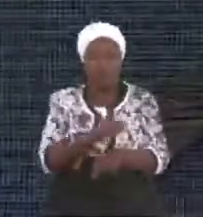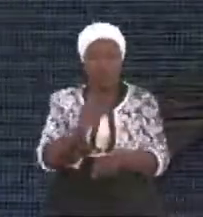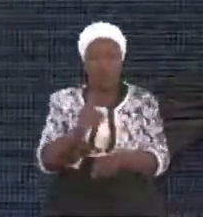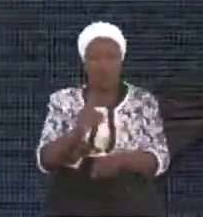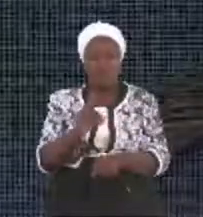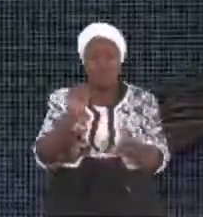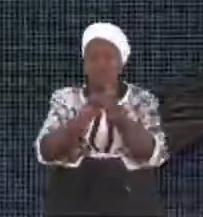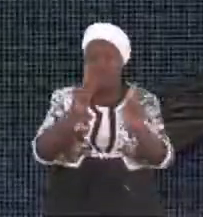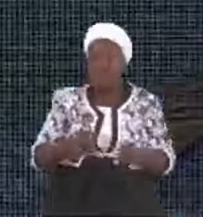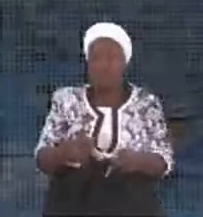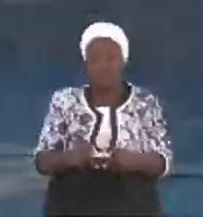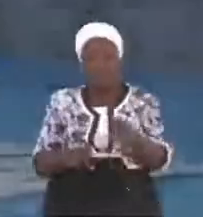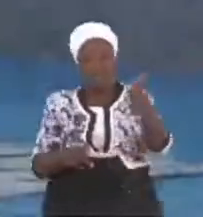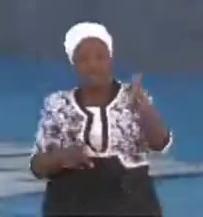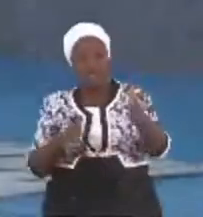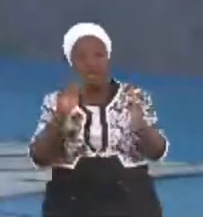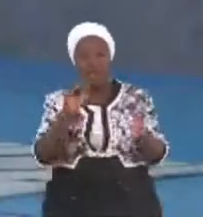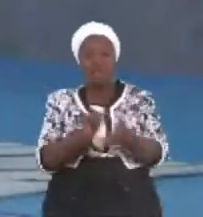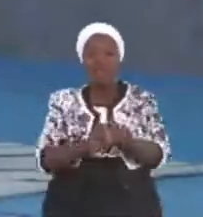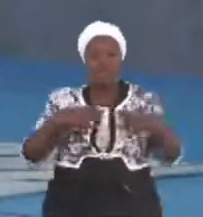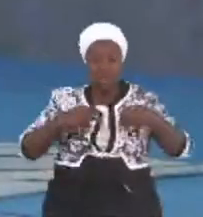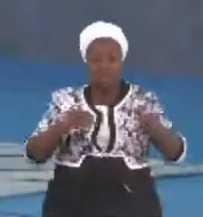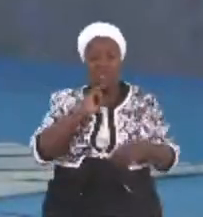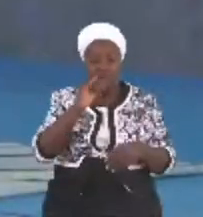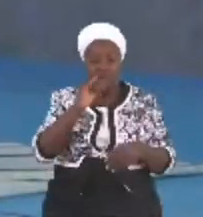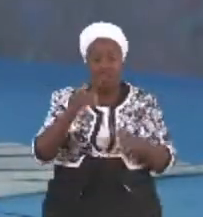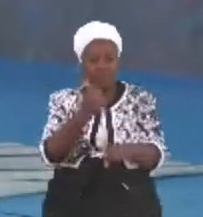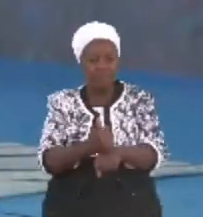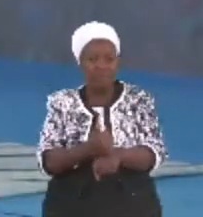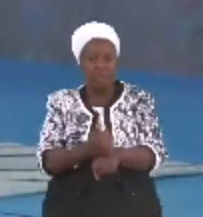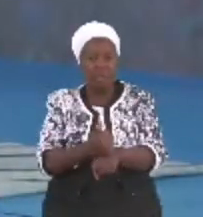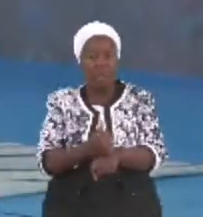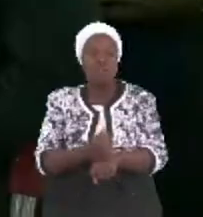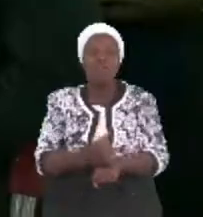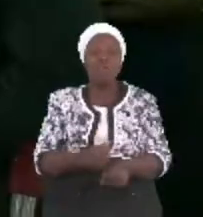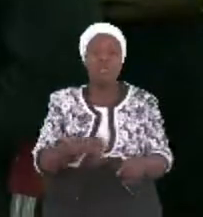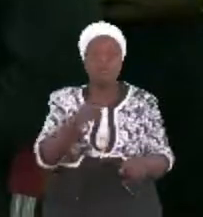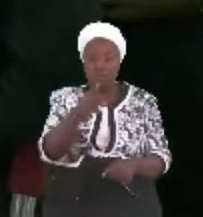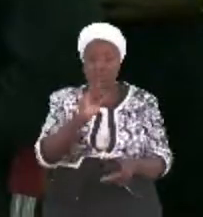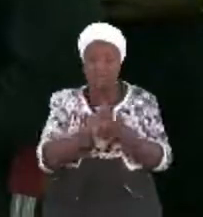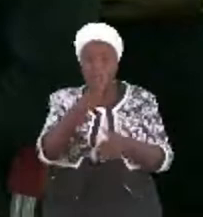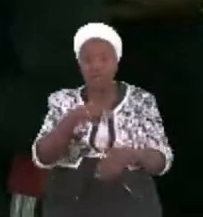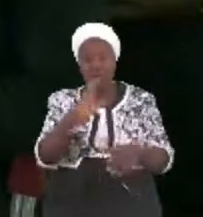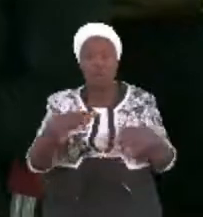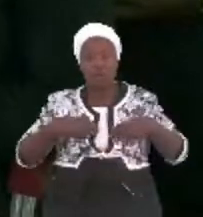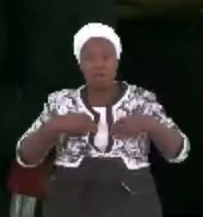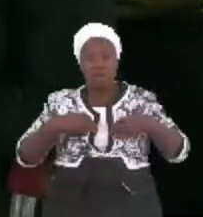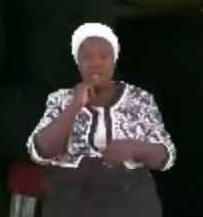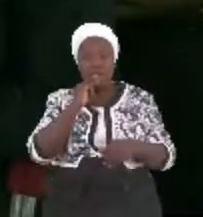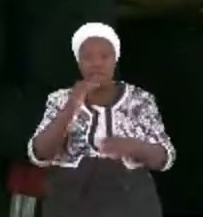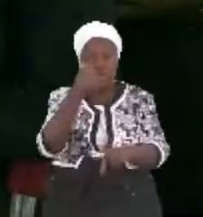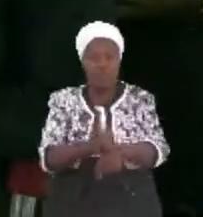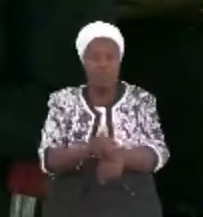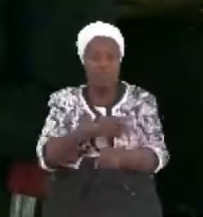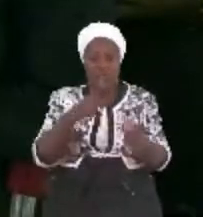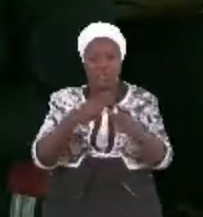innombrables, la personne là-bas. Sa cure est confirmée. La personne là-bas, sa cure est confirmée. Et